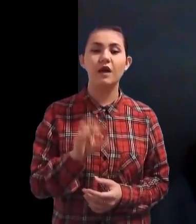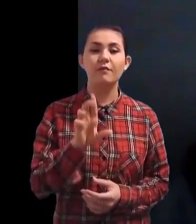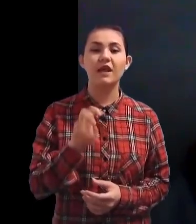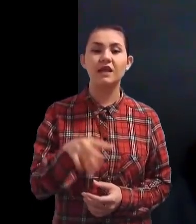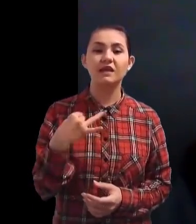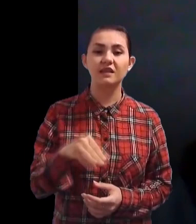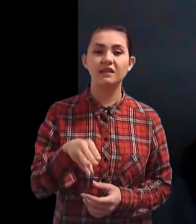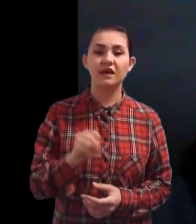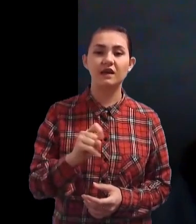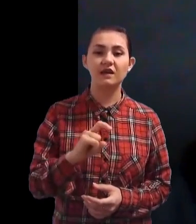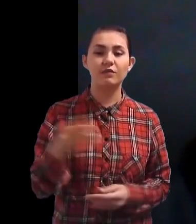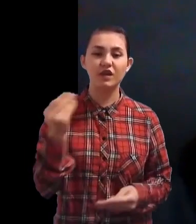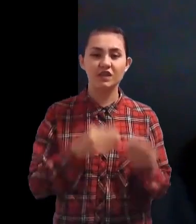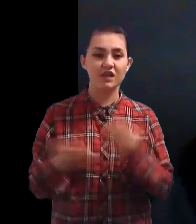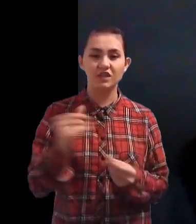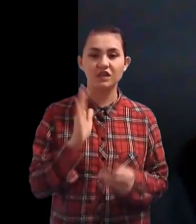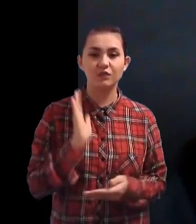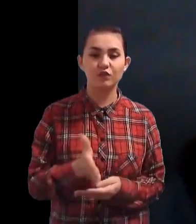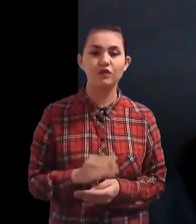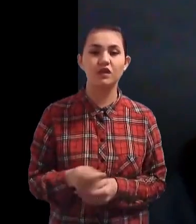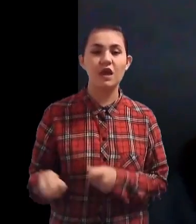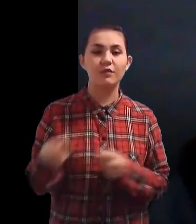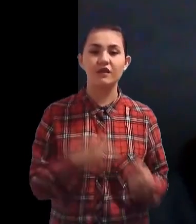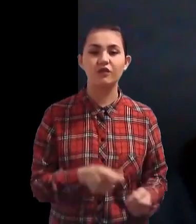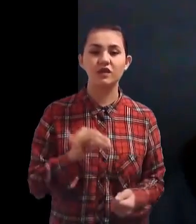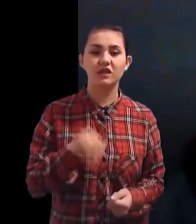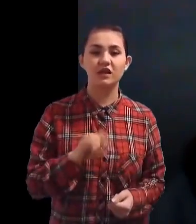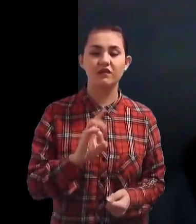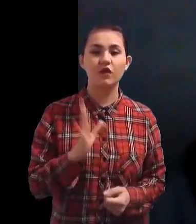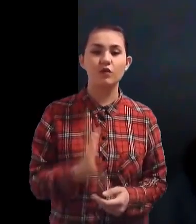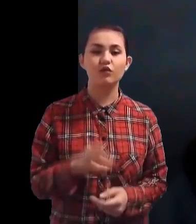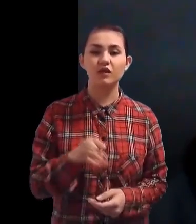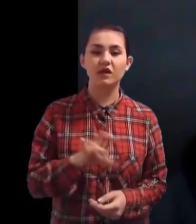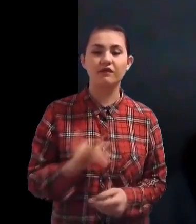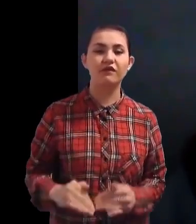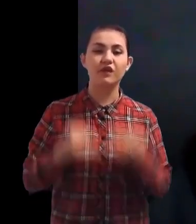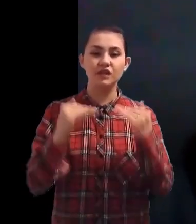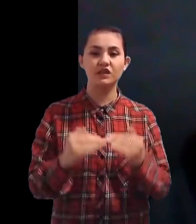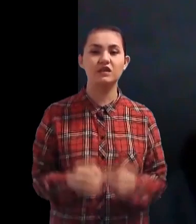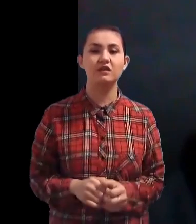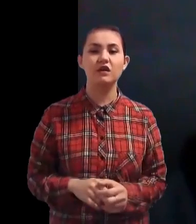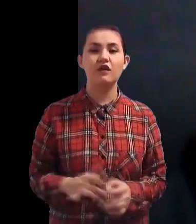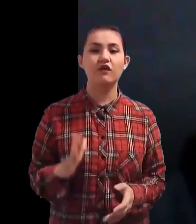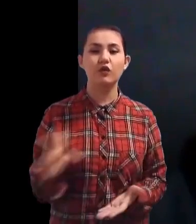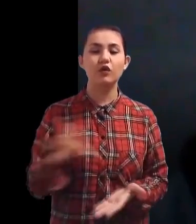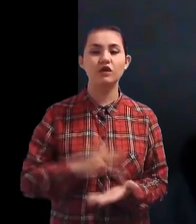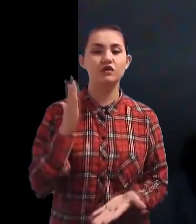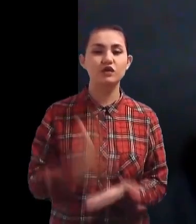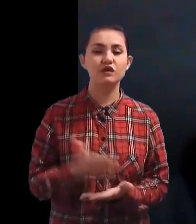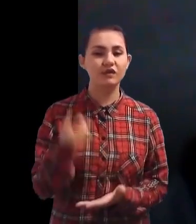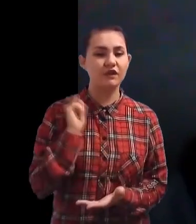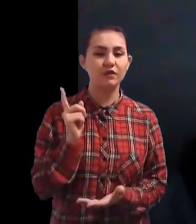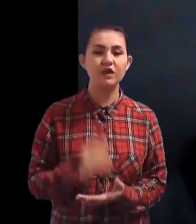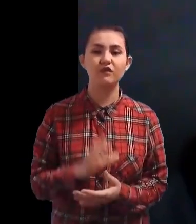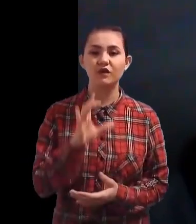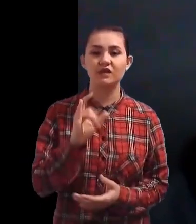белее прозрачнее будет перевозки и тарифы, тем будет тариф выше. Ну, то есть в городе существует давным-давно